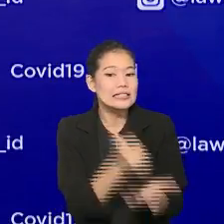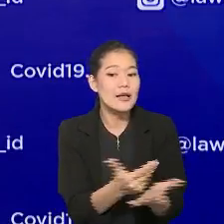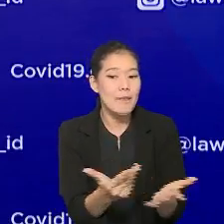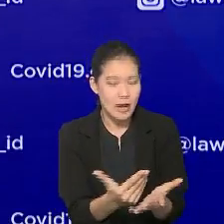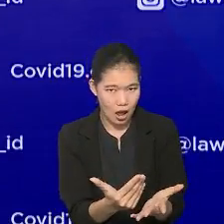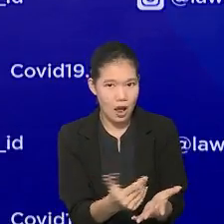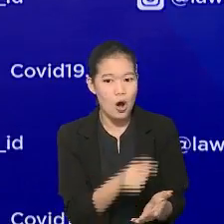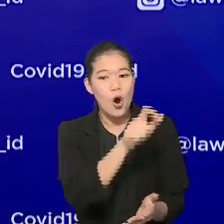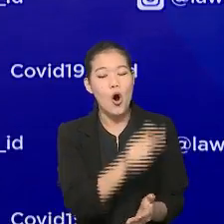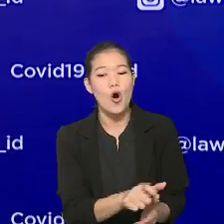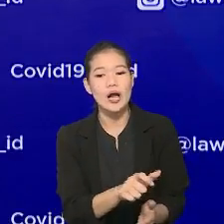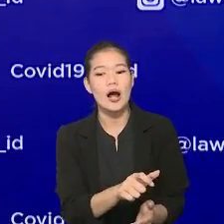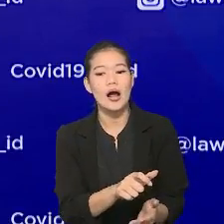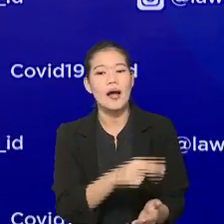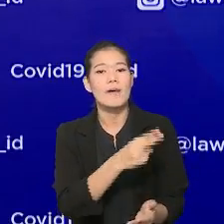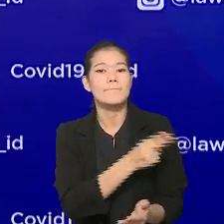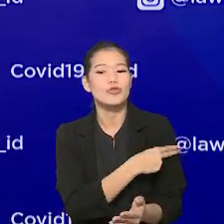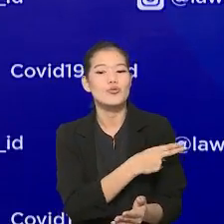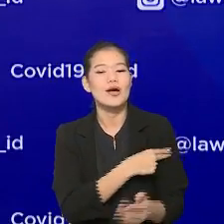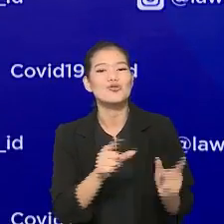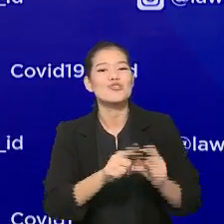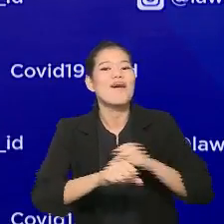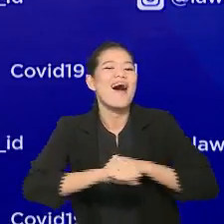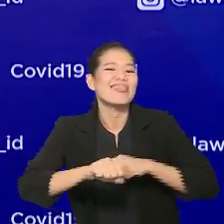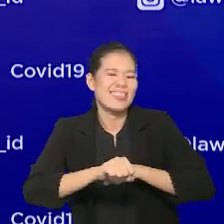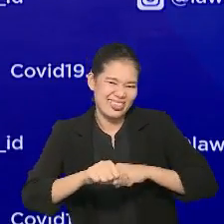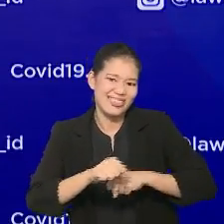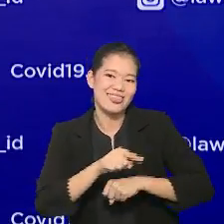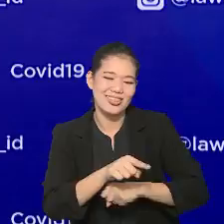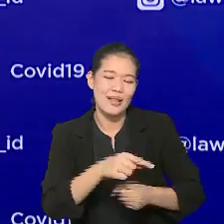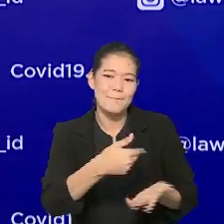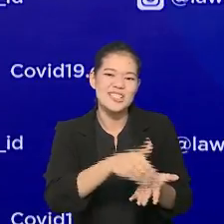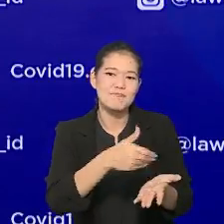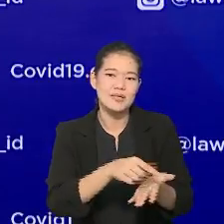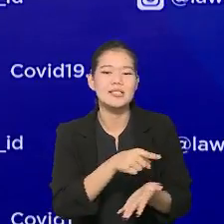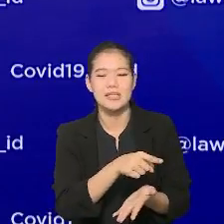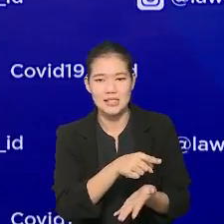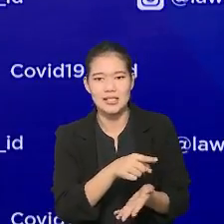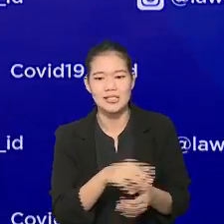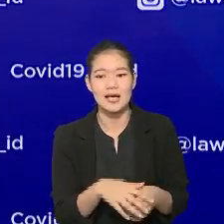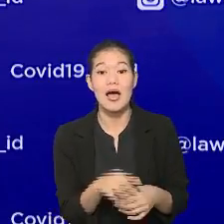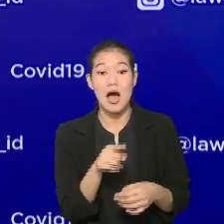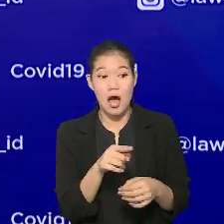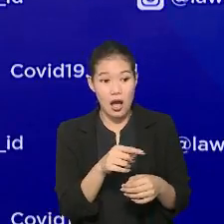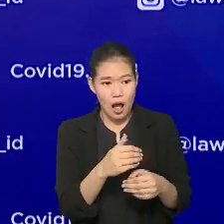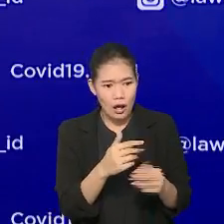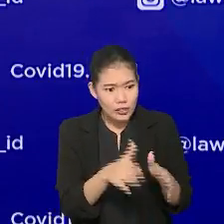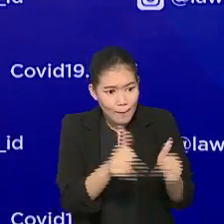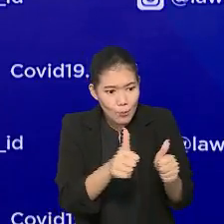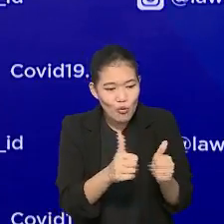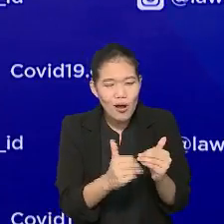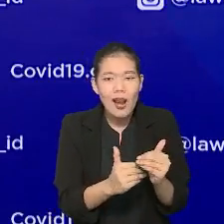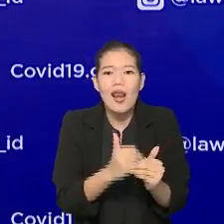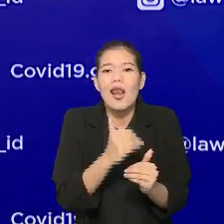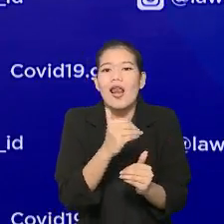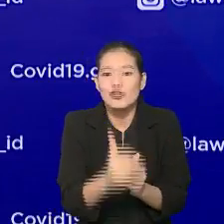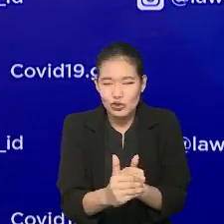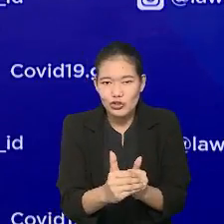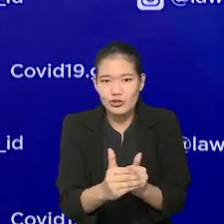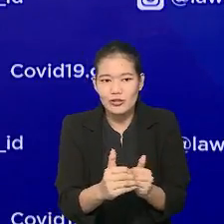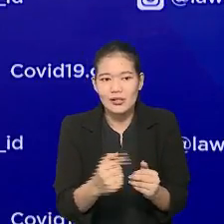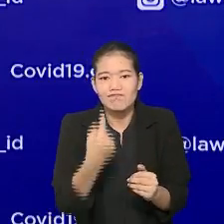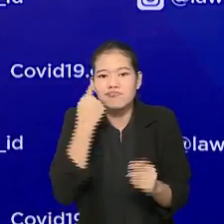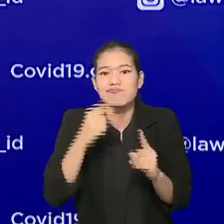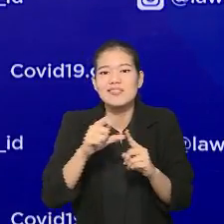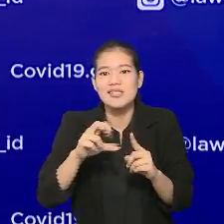salah satu petugas kebersihan di Wisma Atlet Kemayoran. Menindaklanjuti temuan ini setelah hasil tes PCR